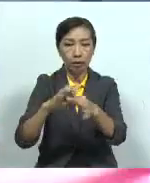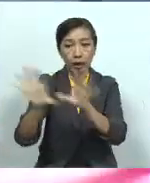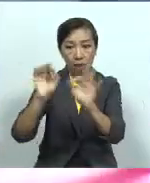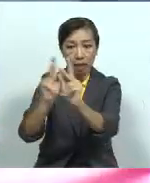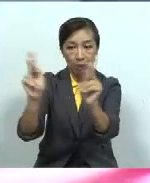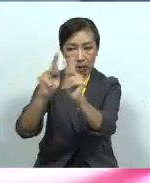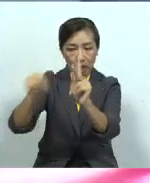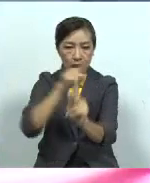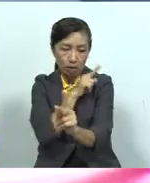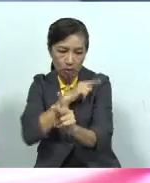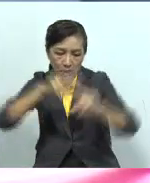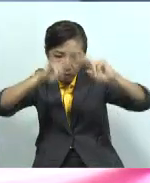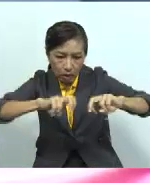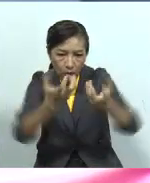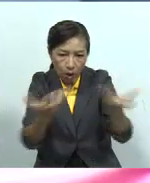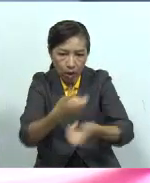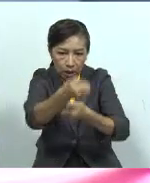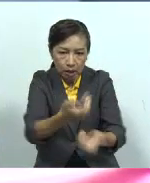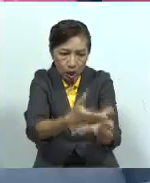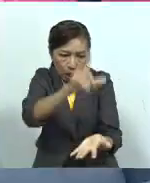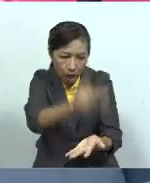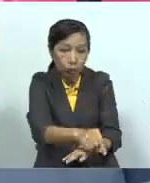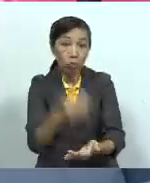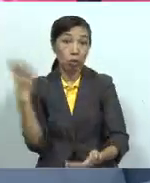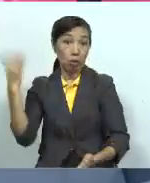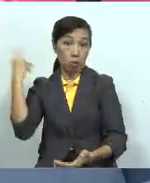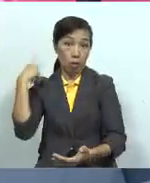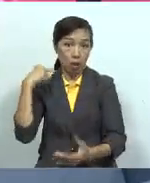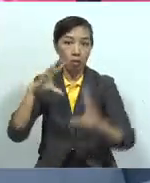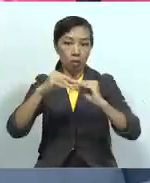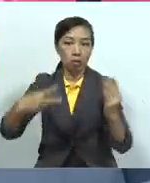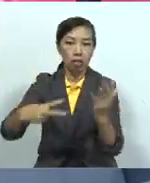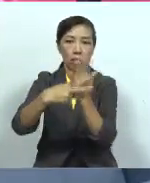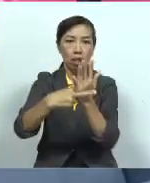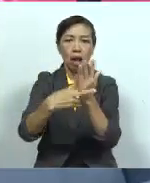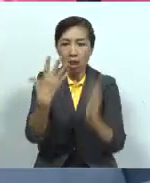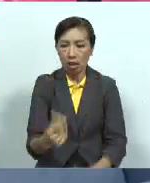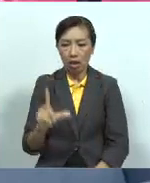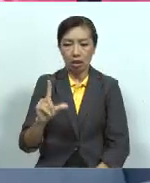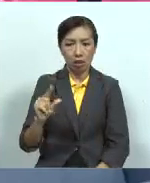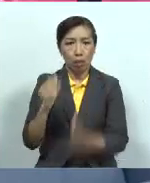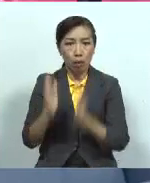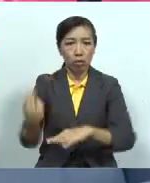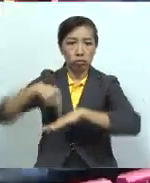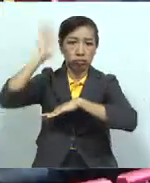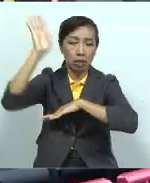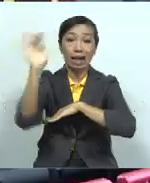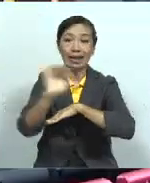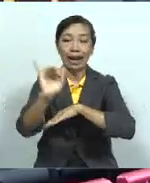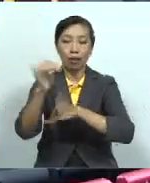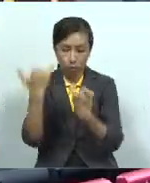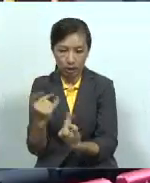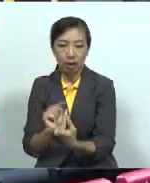ชผลทางการเกษตรตกต่ำต่อจากเมื่อวานนี้ที่ยังเหลือผู้อภิปรายอีกกว่า20คนซึ่งภาพรวมวานนี้นะครับสส